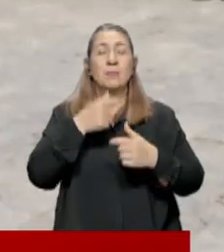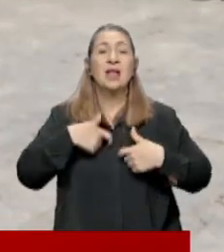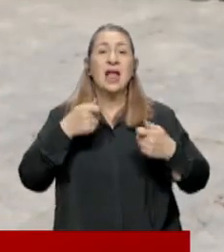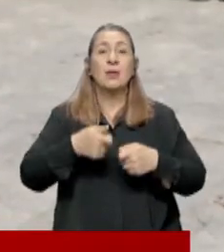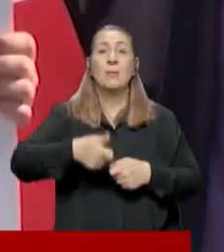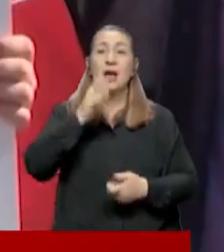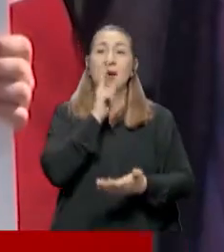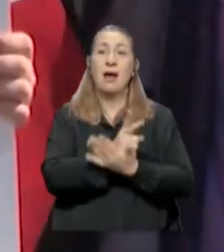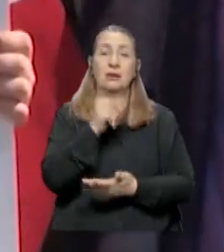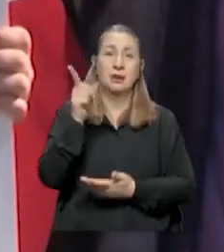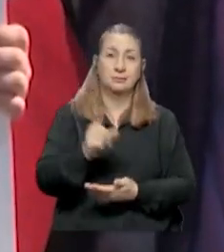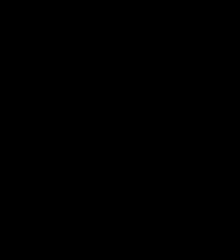Eğitim Bakanlığı'nın alacağı karar da